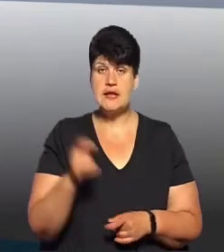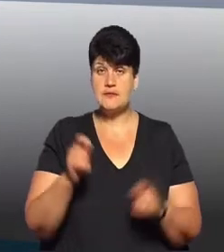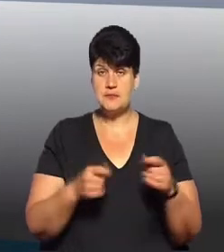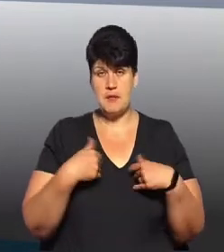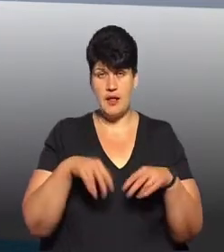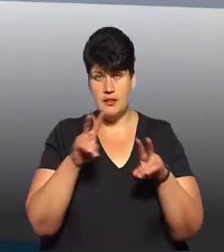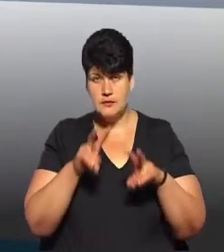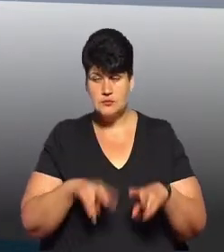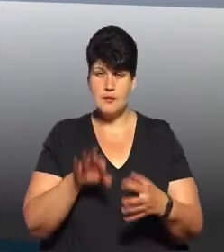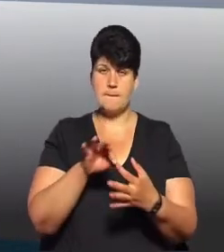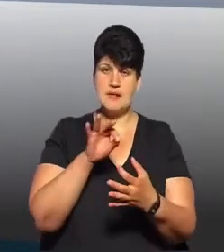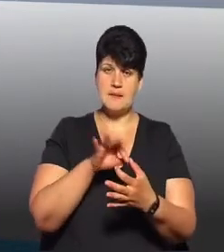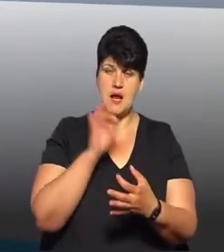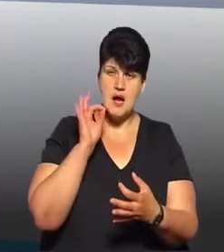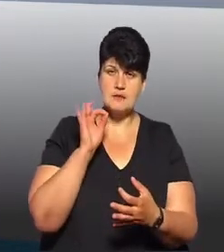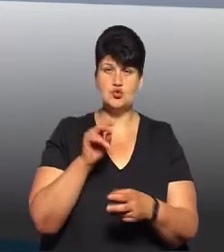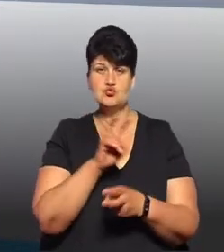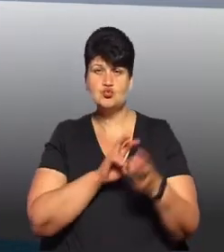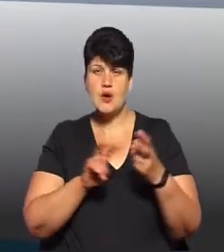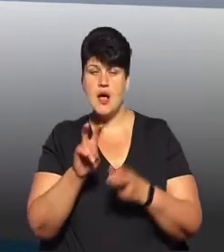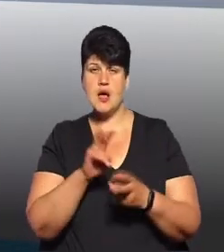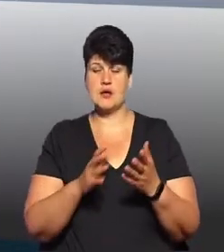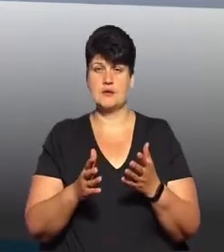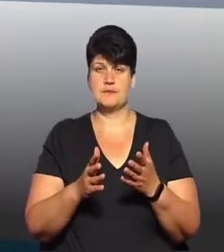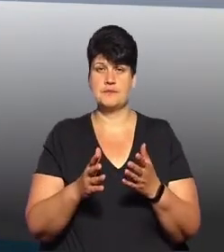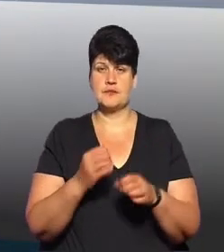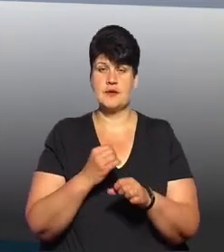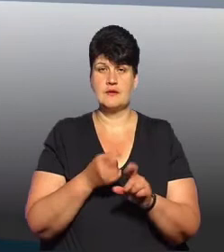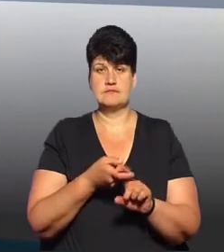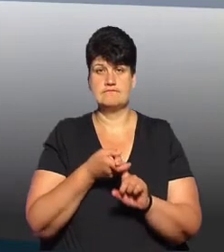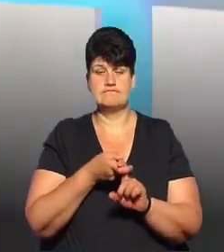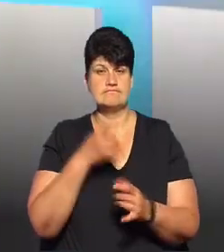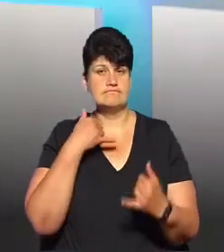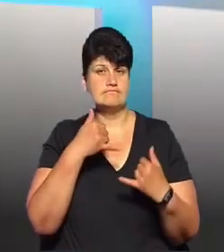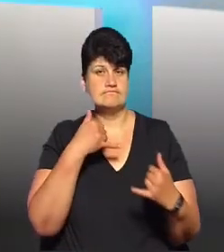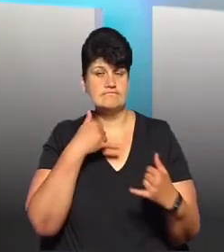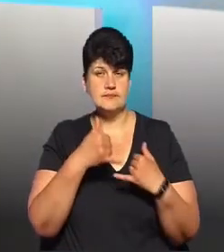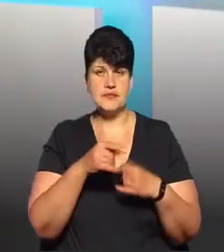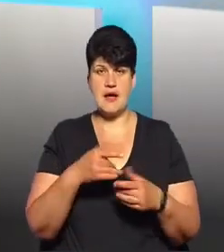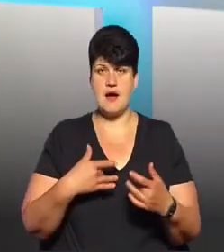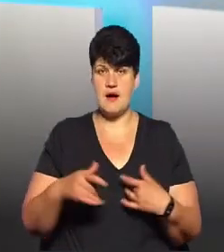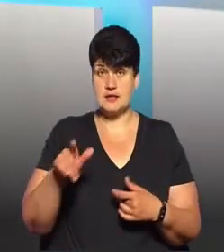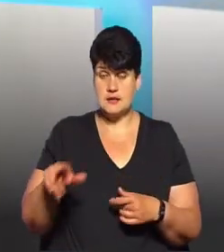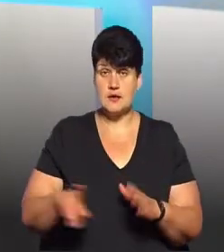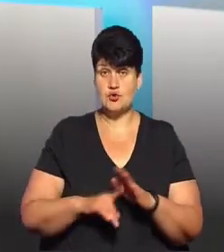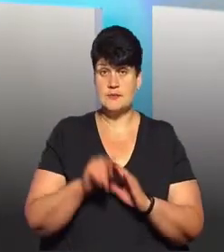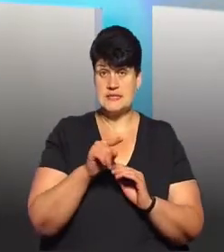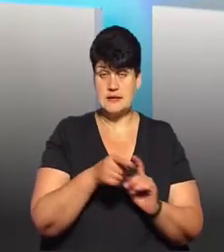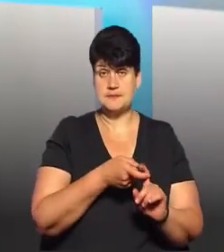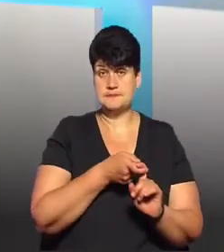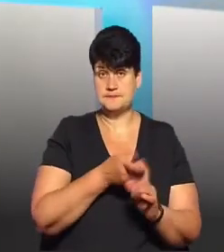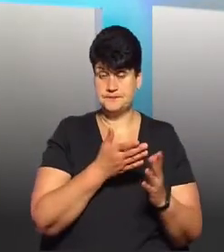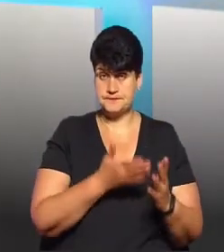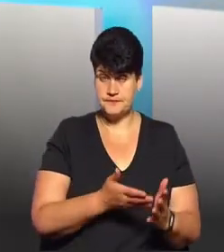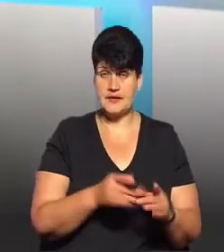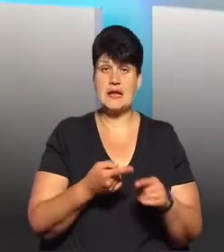підбираємо, шукаємо, наводимо контакти з цими артистами і так далі, і після того ми вже починаємо з ними зв'язуватись. На цьому етапі,